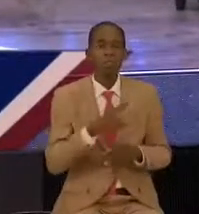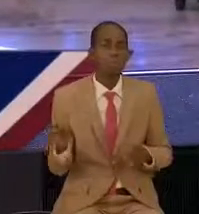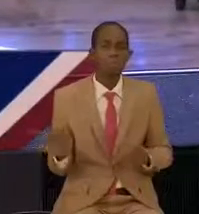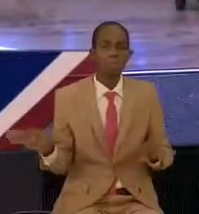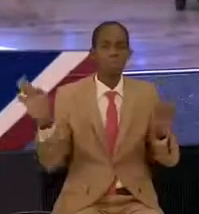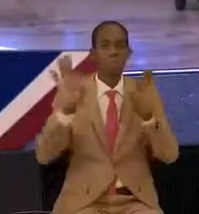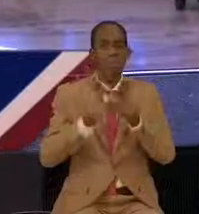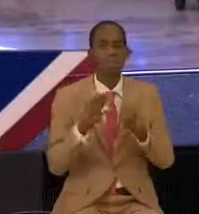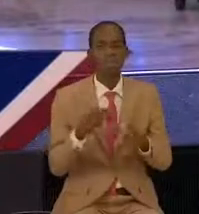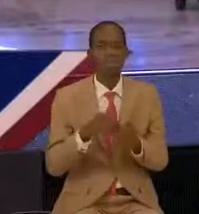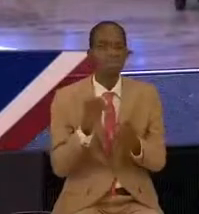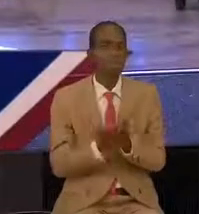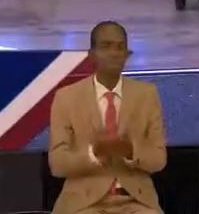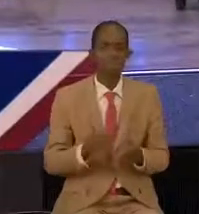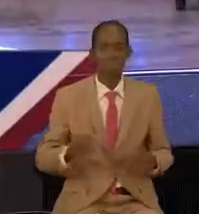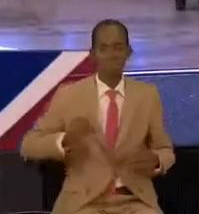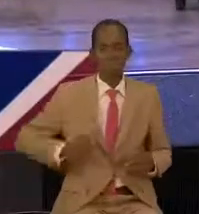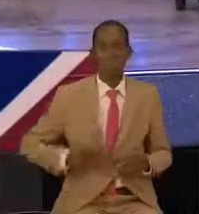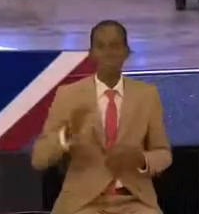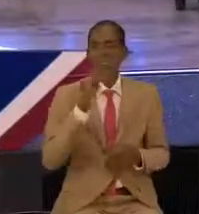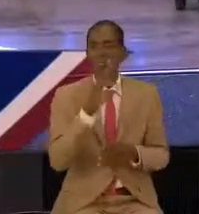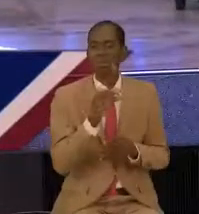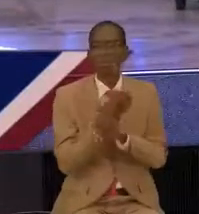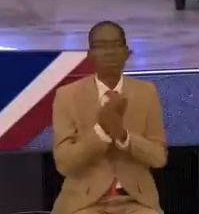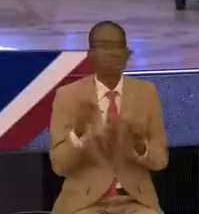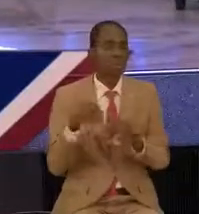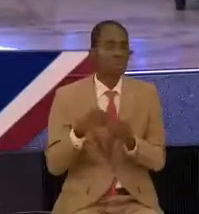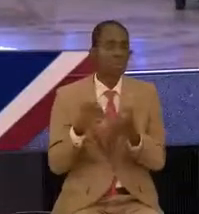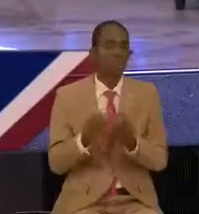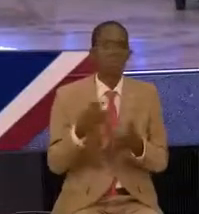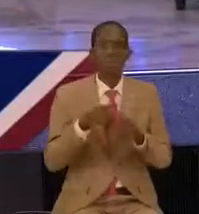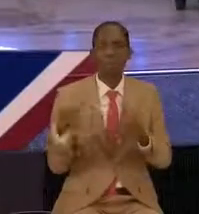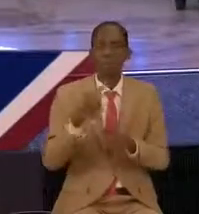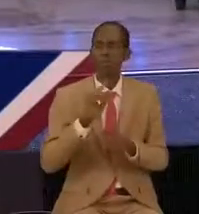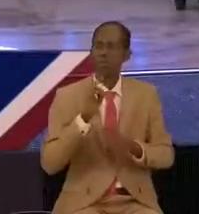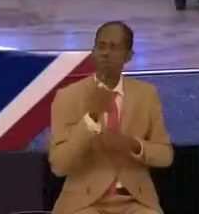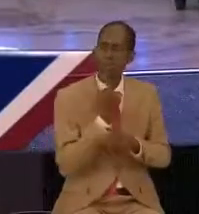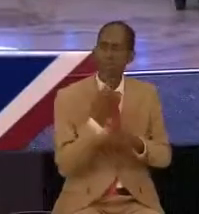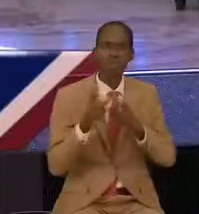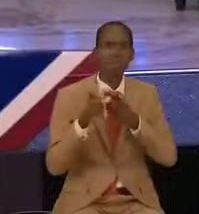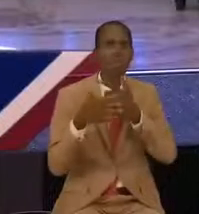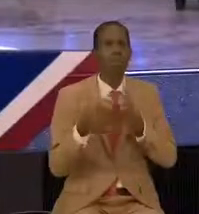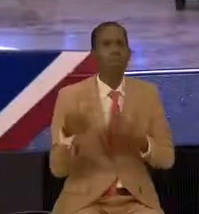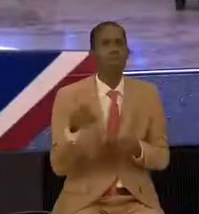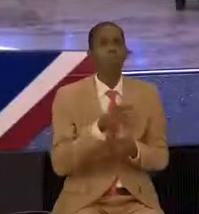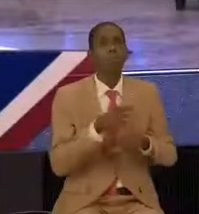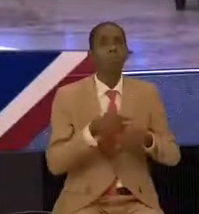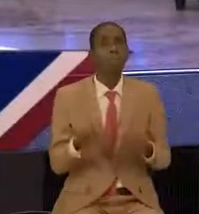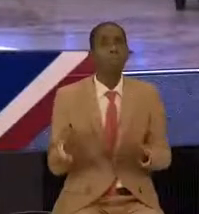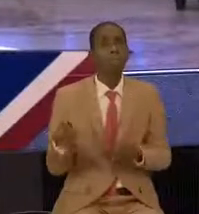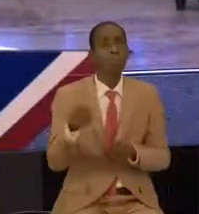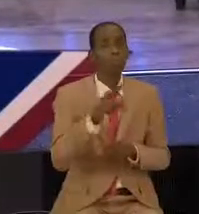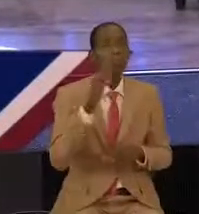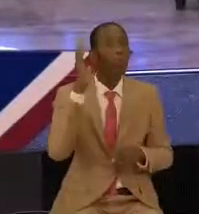Ceux qui vous contraignent à vous circoncis, il n'y a rien en cela. Mais ils vous poursuivent. Le zèle qu'ils ont pour